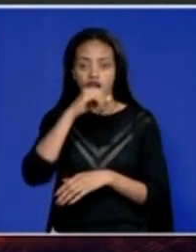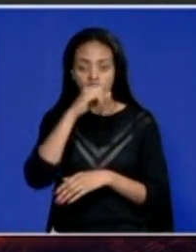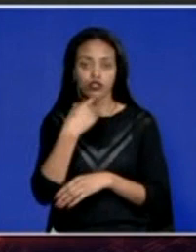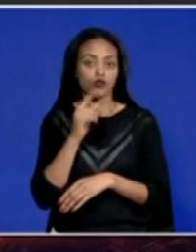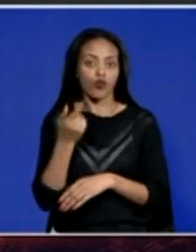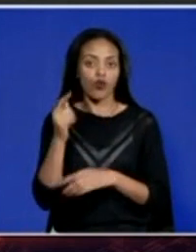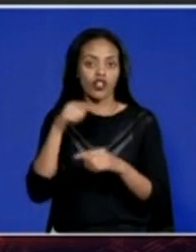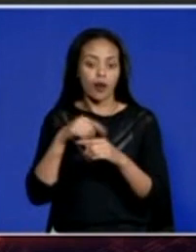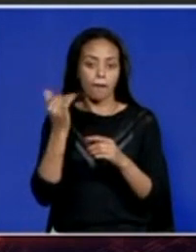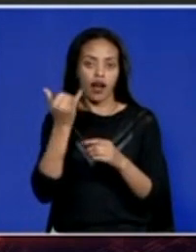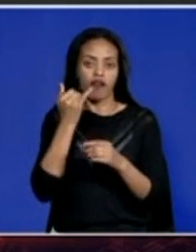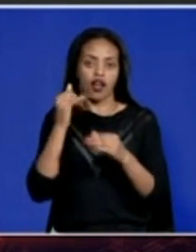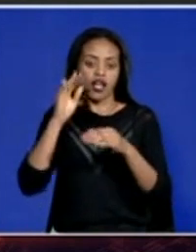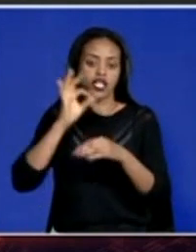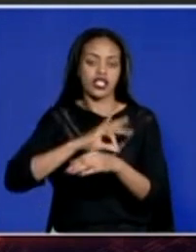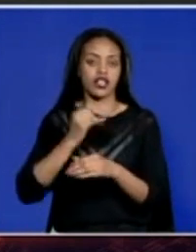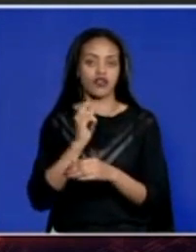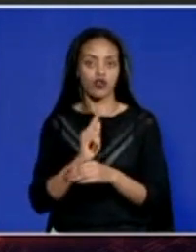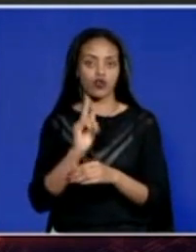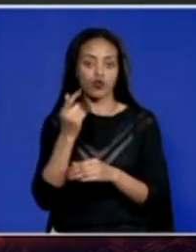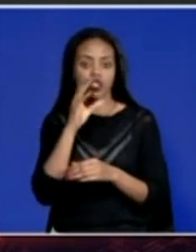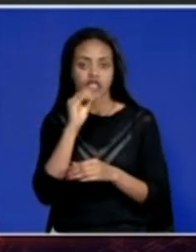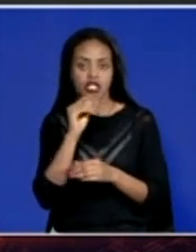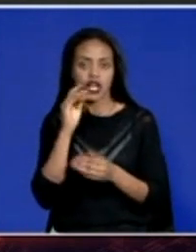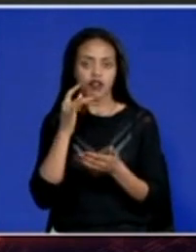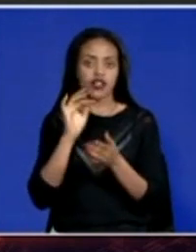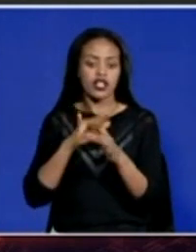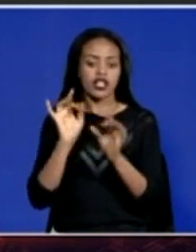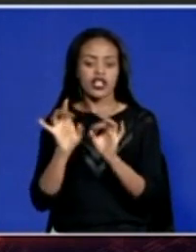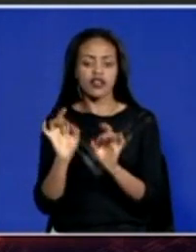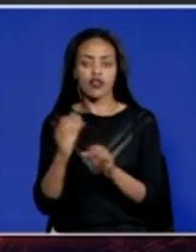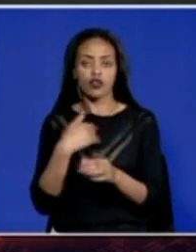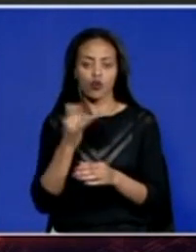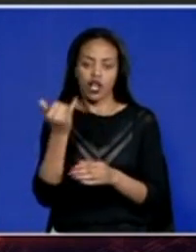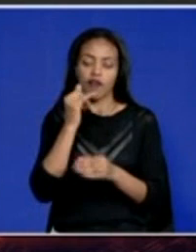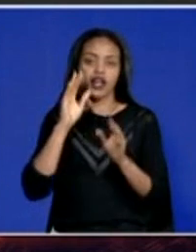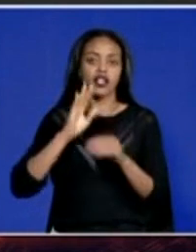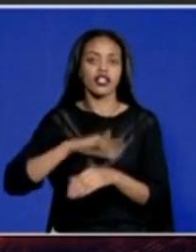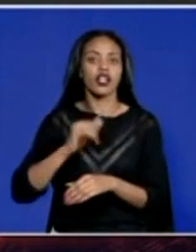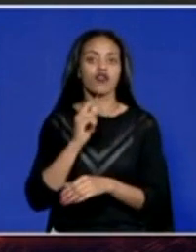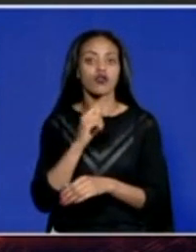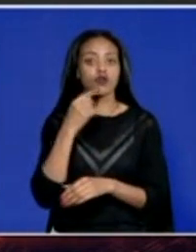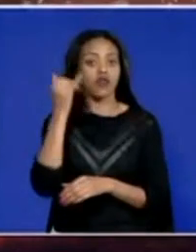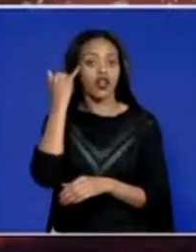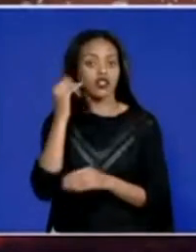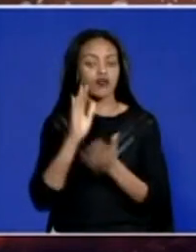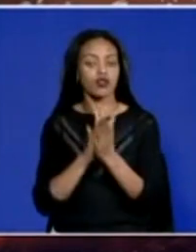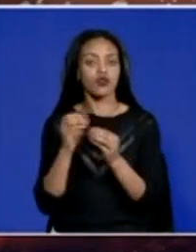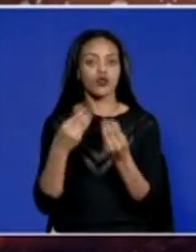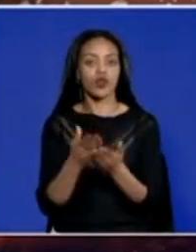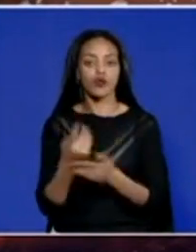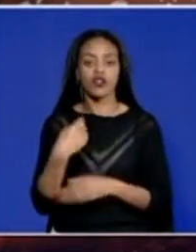ማስኪ ክቐርብ ዝኽእል ዝኾነ ክናገር ተለልዎ ፅንጥብጣባት ማስኪ ክቐርብ ዝኽእል ተርዲእኪ ከምኡ ክኾኑ ኢና ትምህርቲ ይውና እዮም